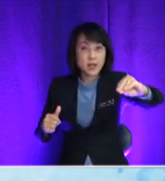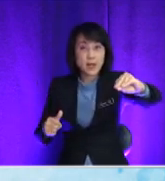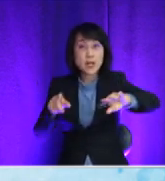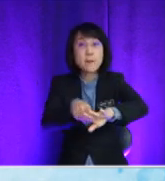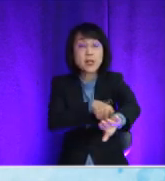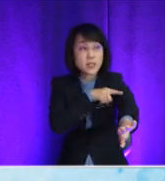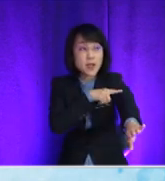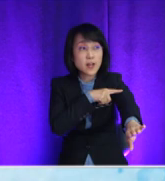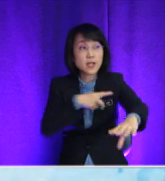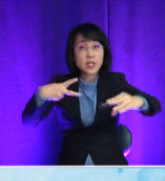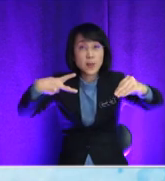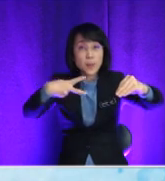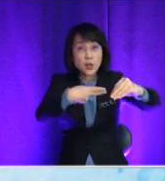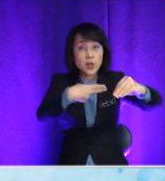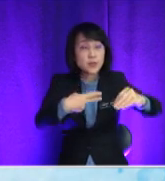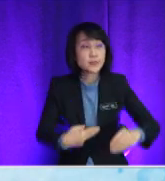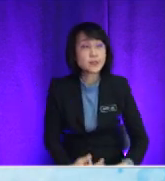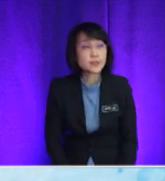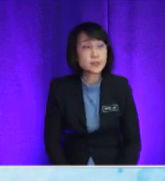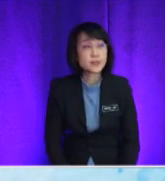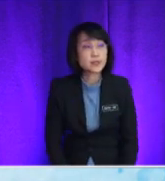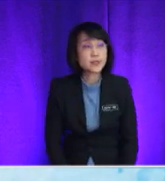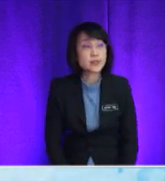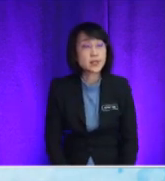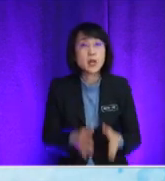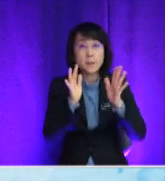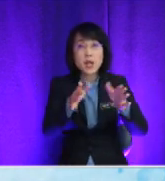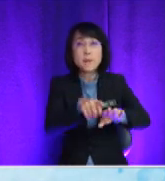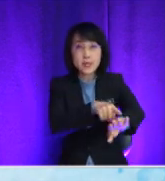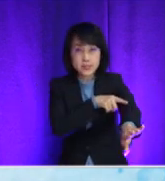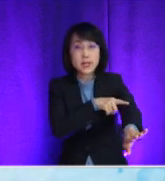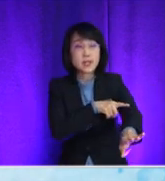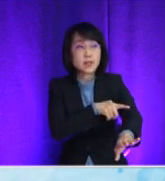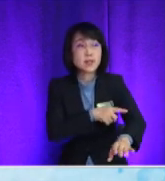dan kita potong Biarkan di panjang tapi janganlah